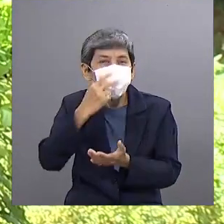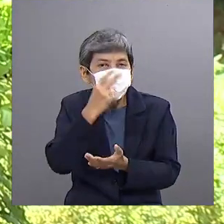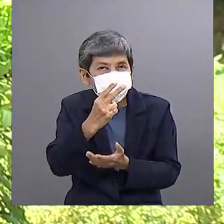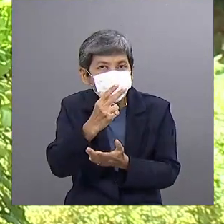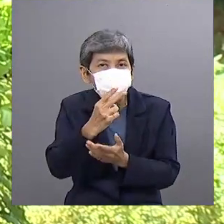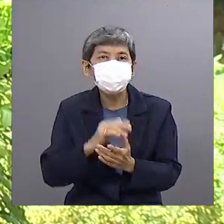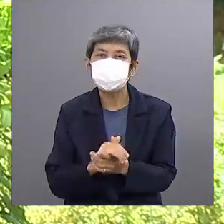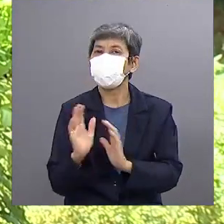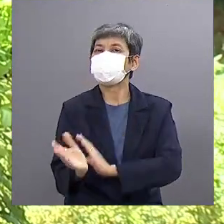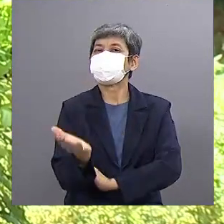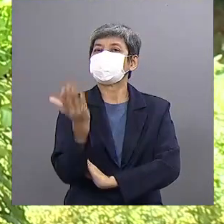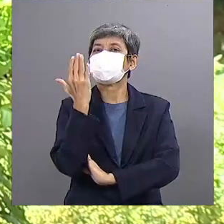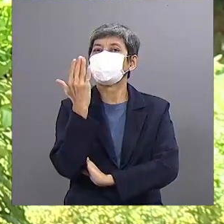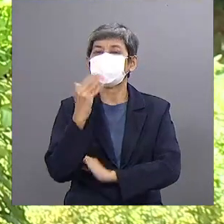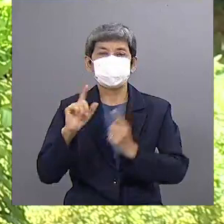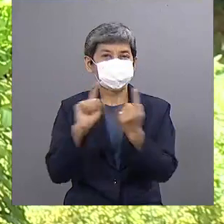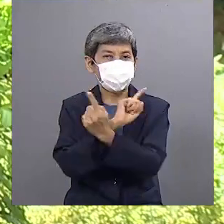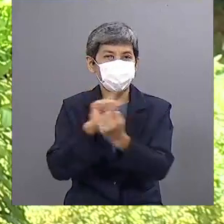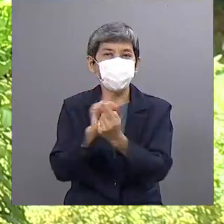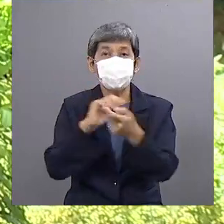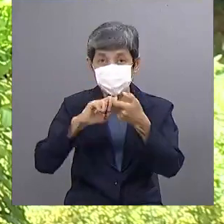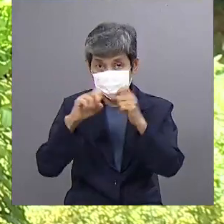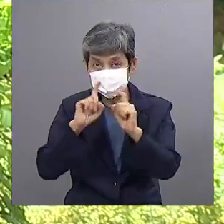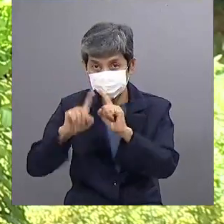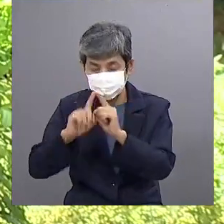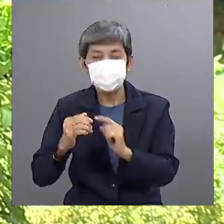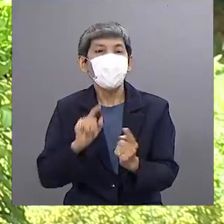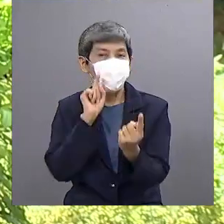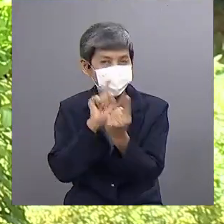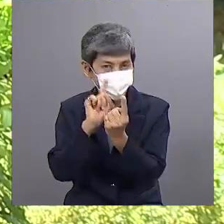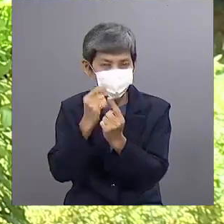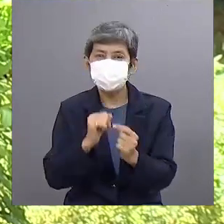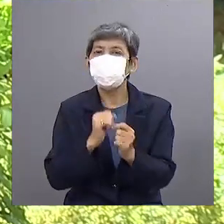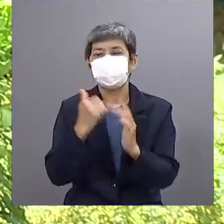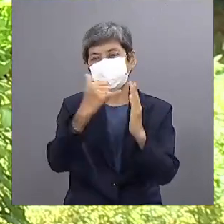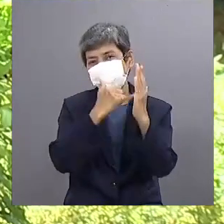านี้ในช่วงประเด็นสังคมอีกสักครู่กลับมาพบกันในช่วงสีสันวาไรตี้สักครู่เดียวค่ะ